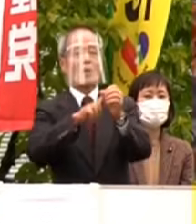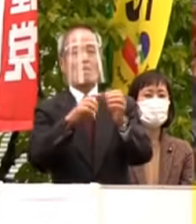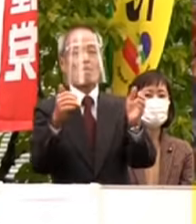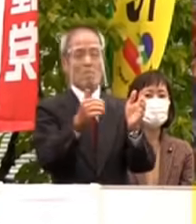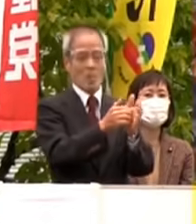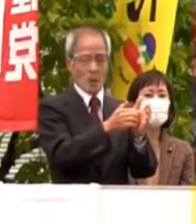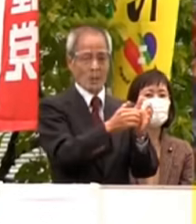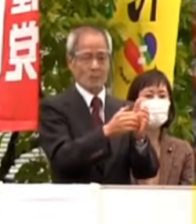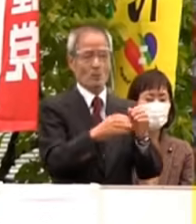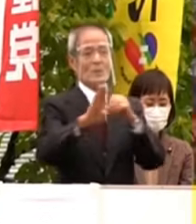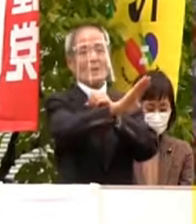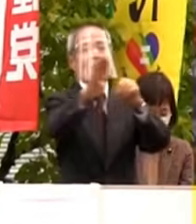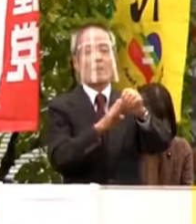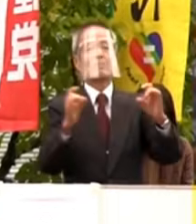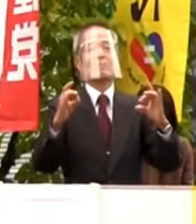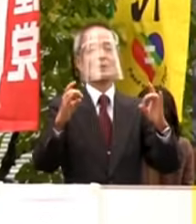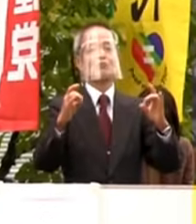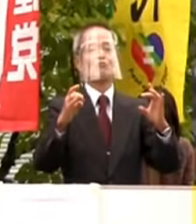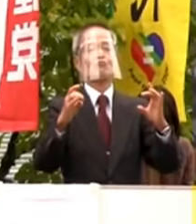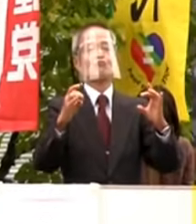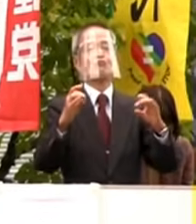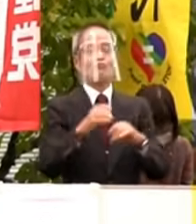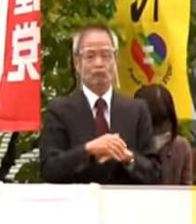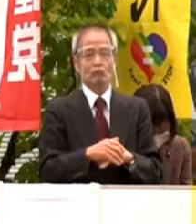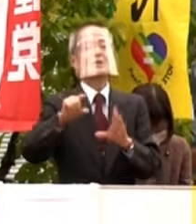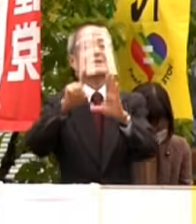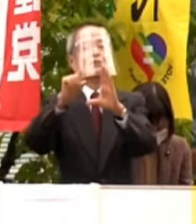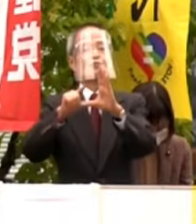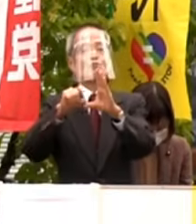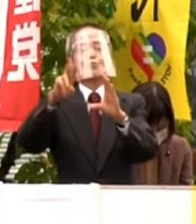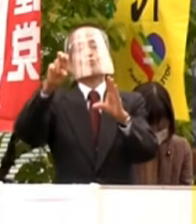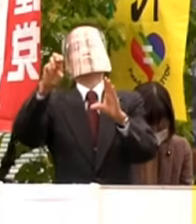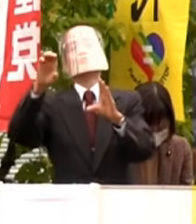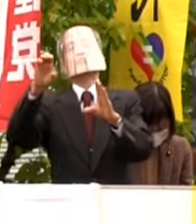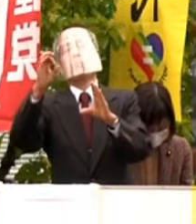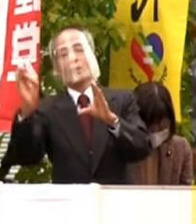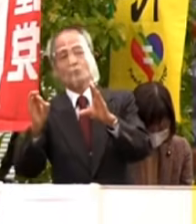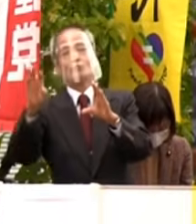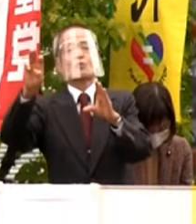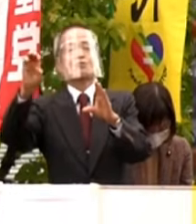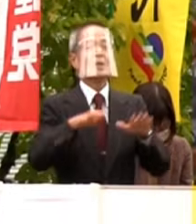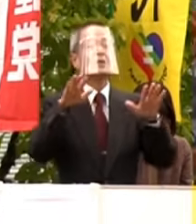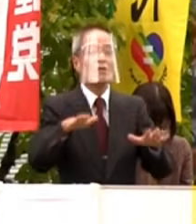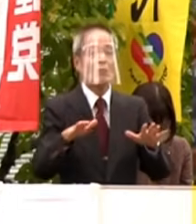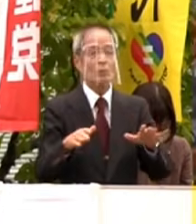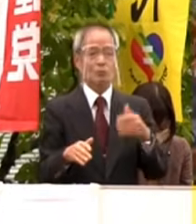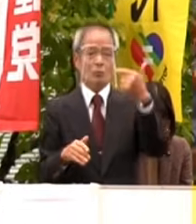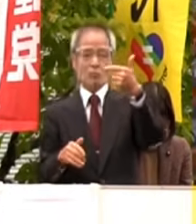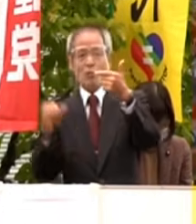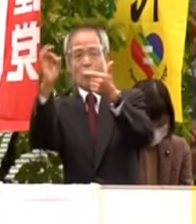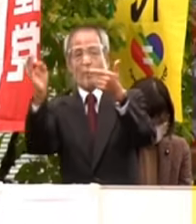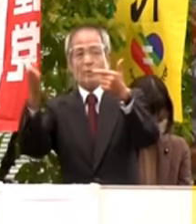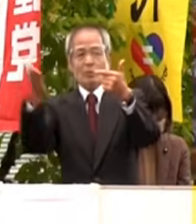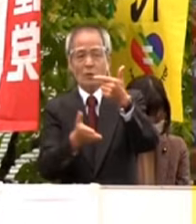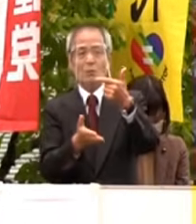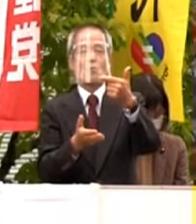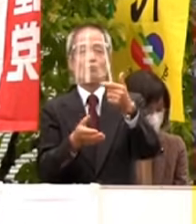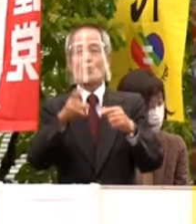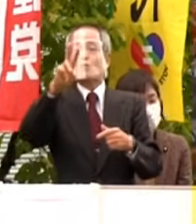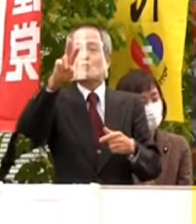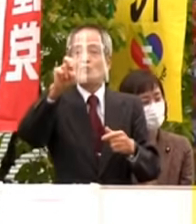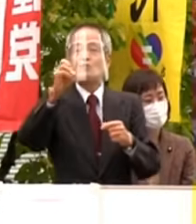から 22% と書いてある。冗談じゃないですよ。今原発の比率は 6%。20% 以上に上げるとした